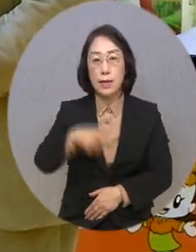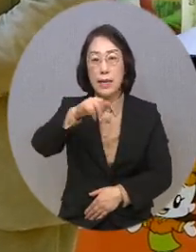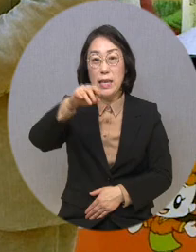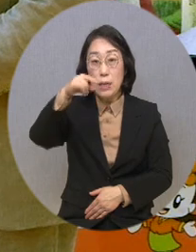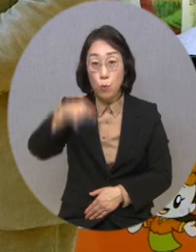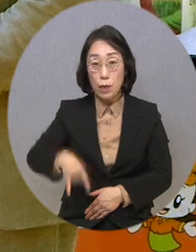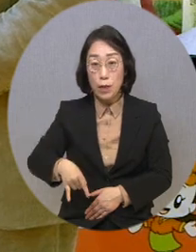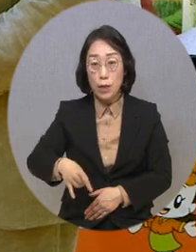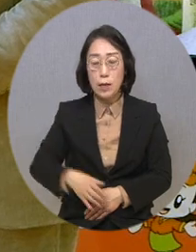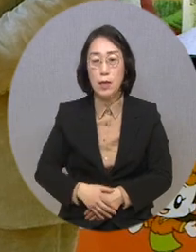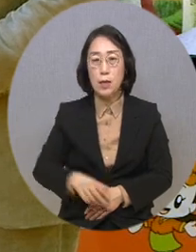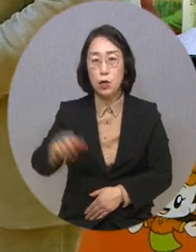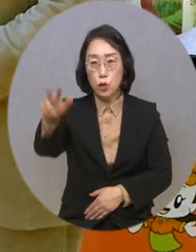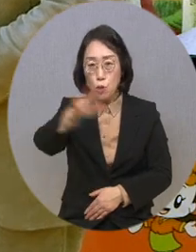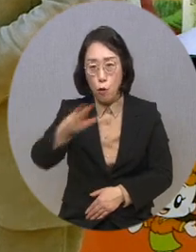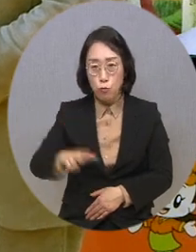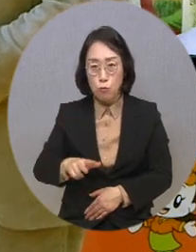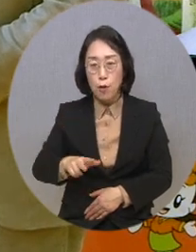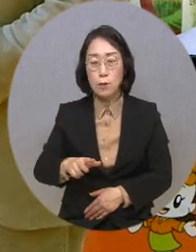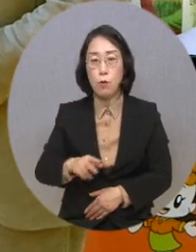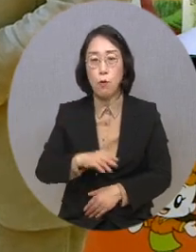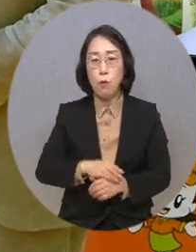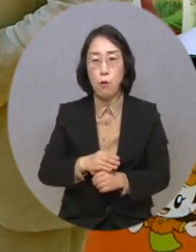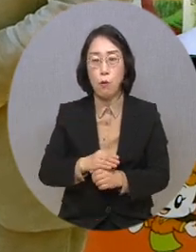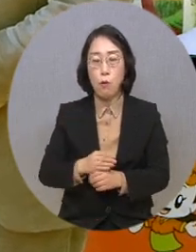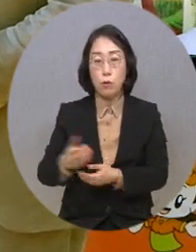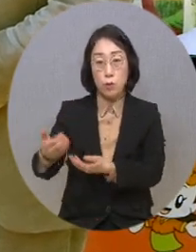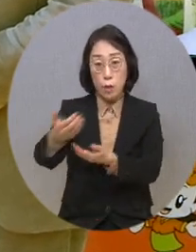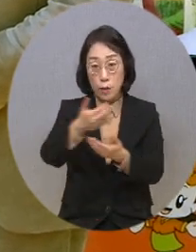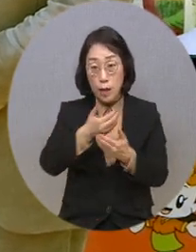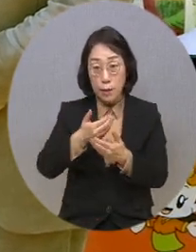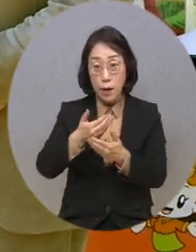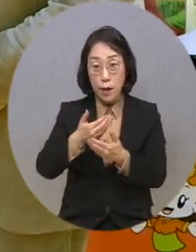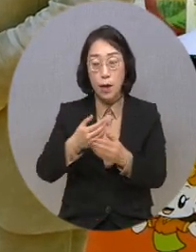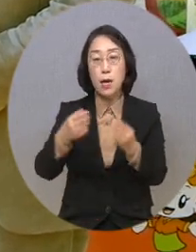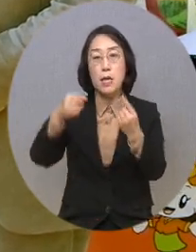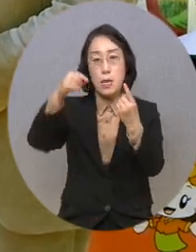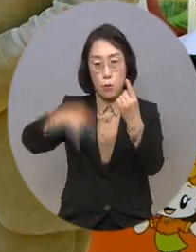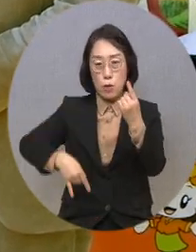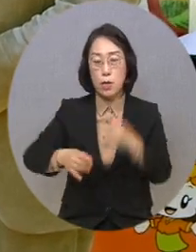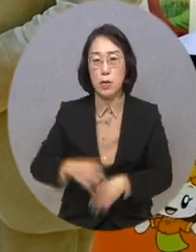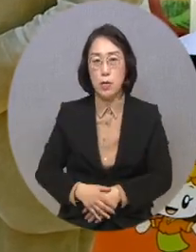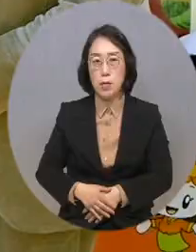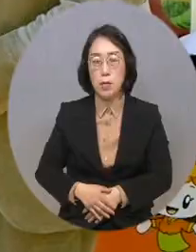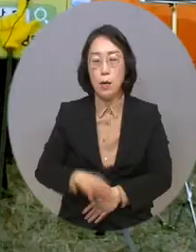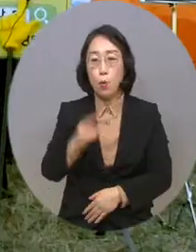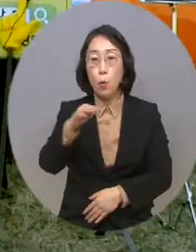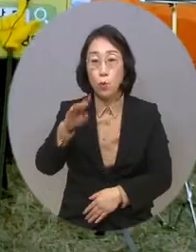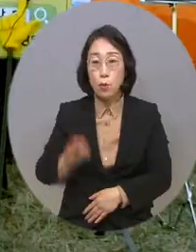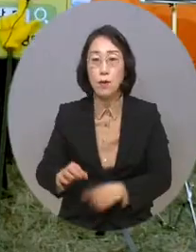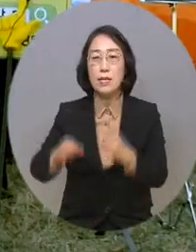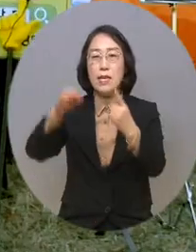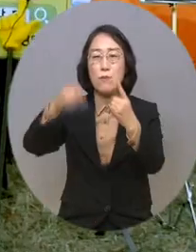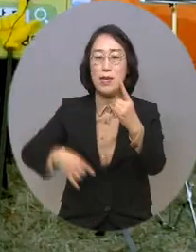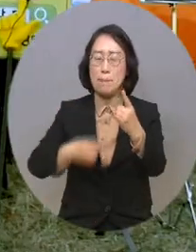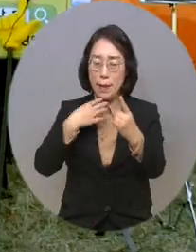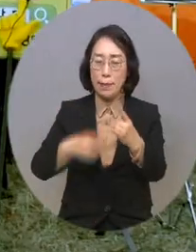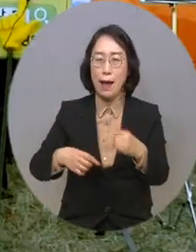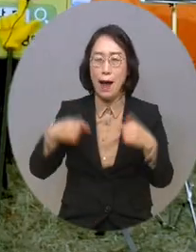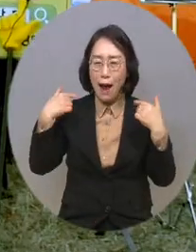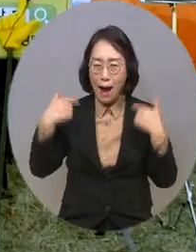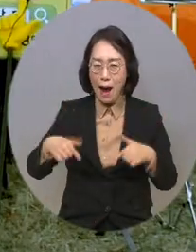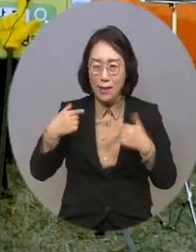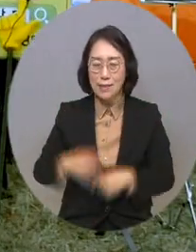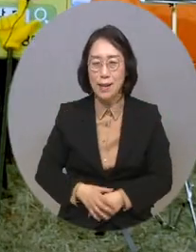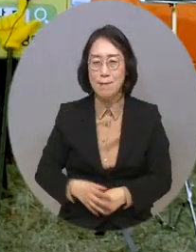전국 생산량 1위입니다. 어머! 아이고, 그래서 세상에. 보성은 1위 아니면 안 해요. 그러니까! 우와. 학교 다닐 때